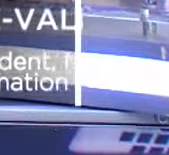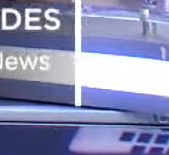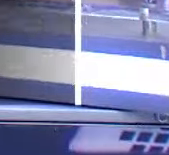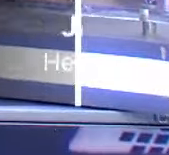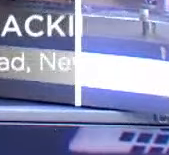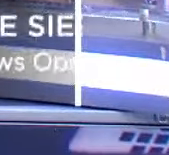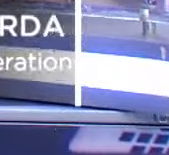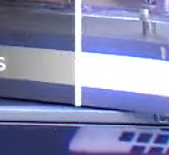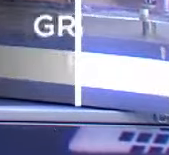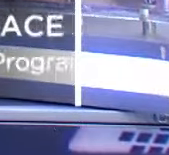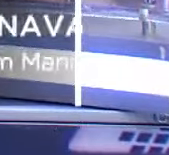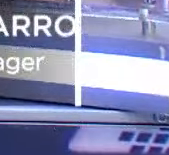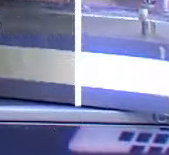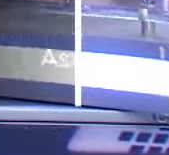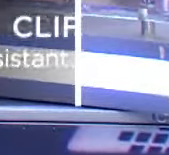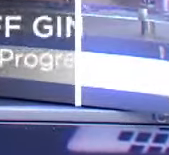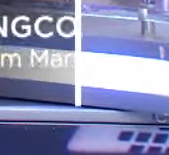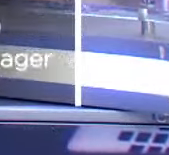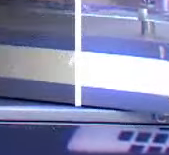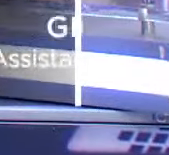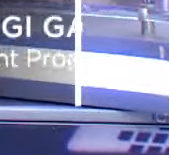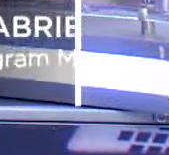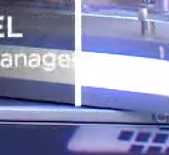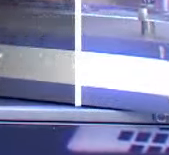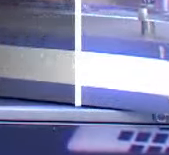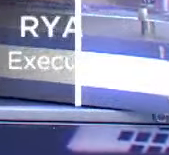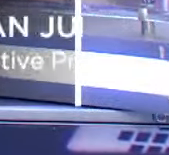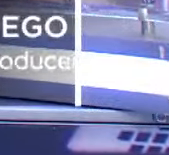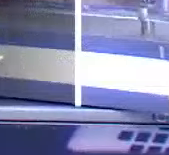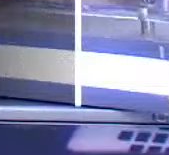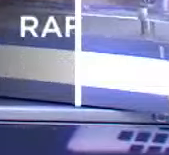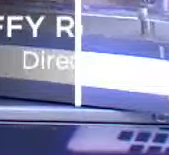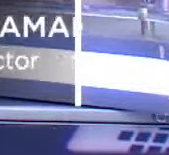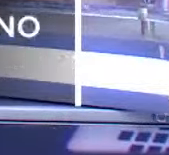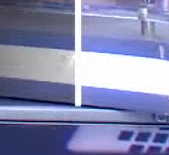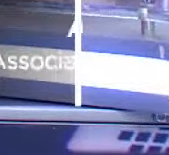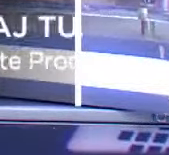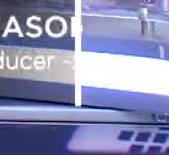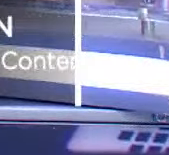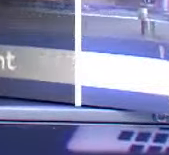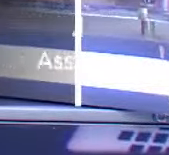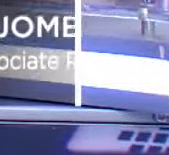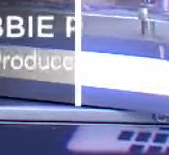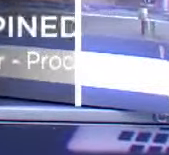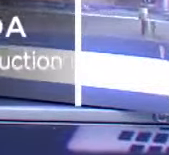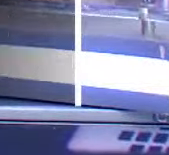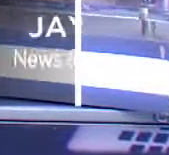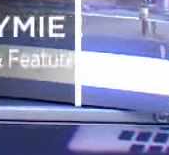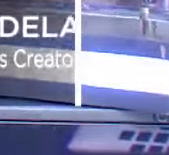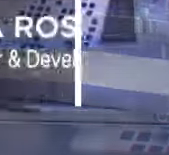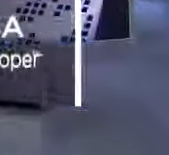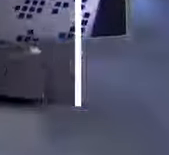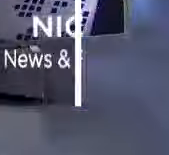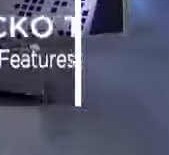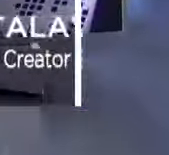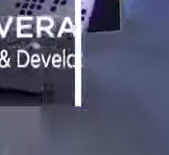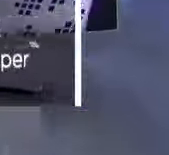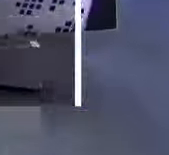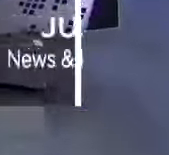opinyon kamung kasang sa pagbabalita Sa Ngalan nios ako po sial akoing Magandang